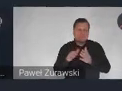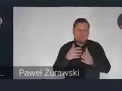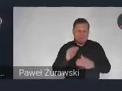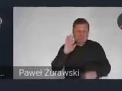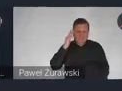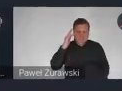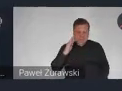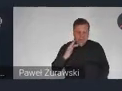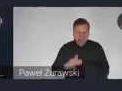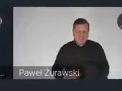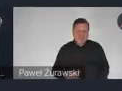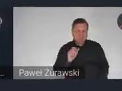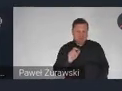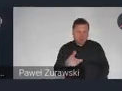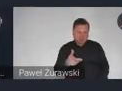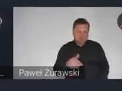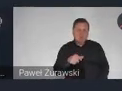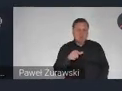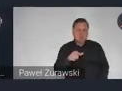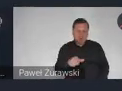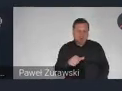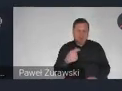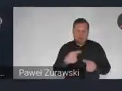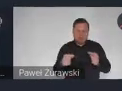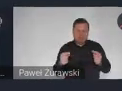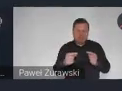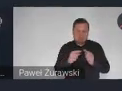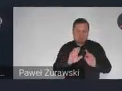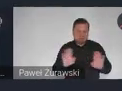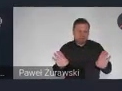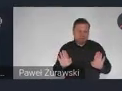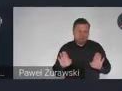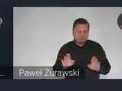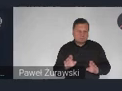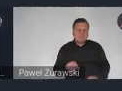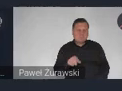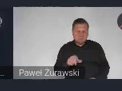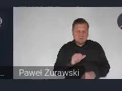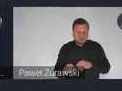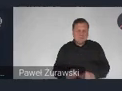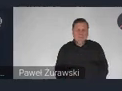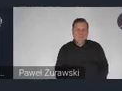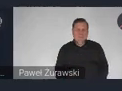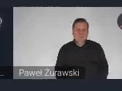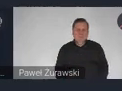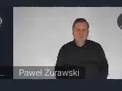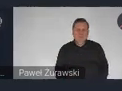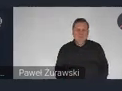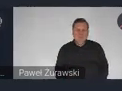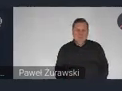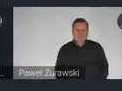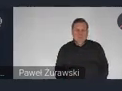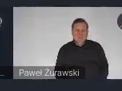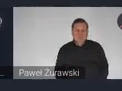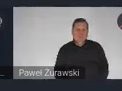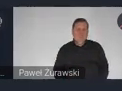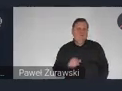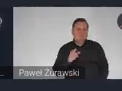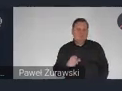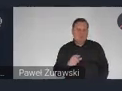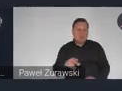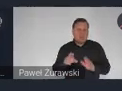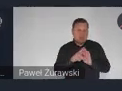które należy uznać za niekwalifikowane ten katalog został oczywiście wymieniony w